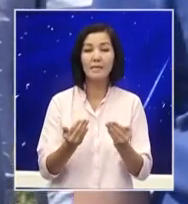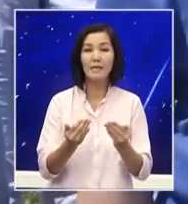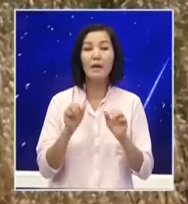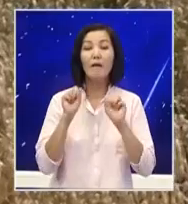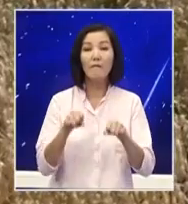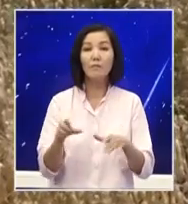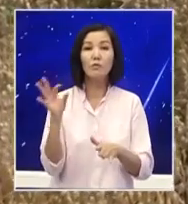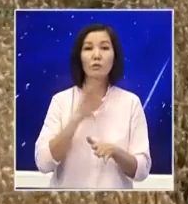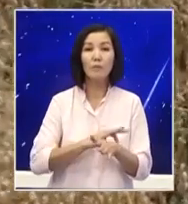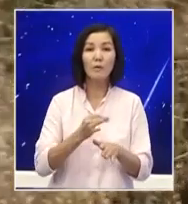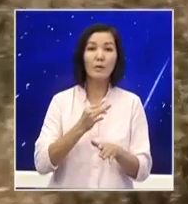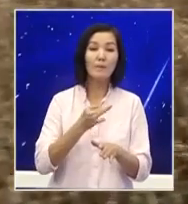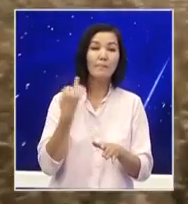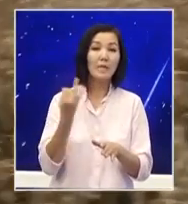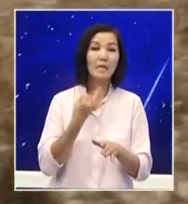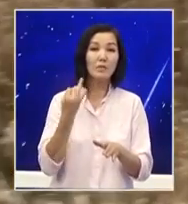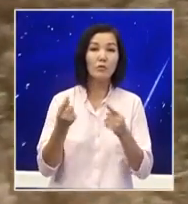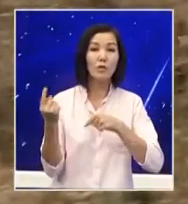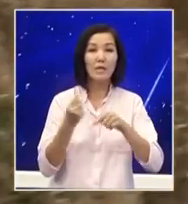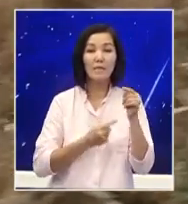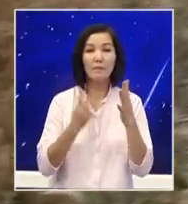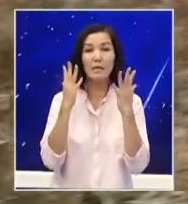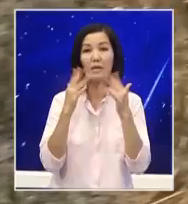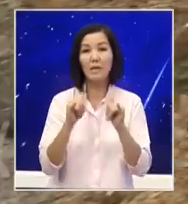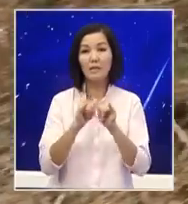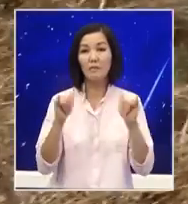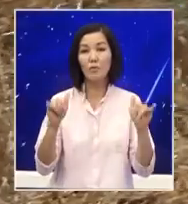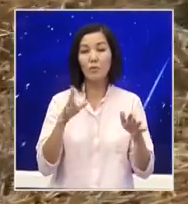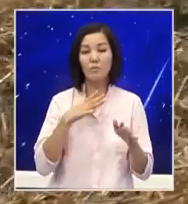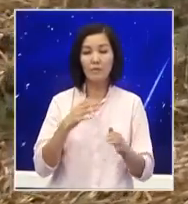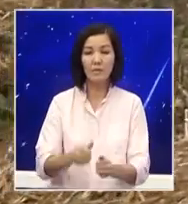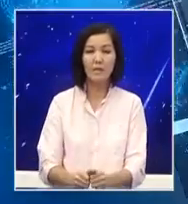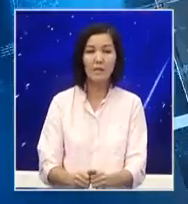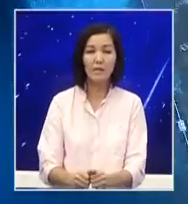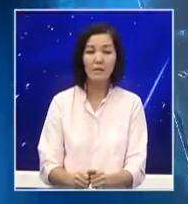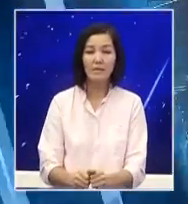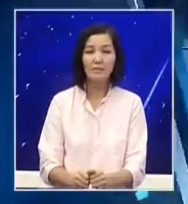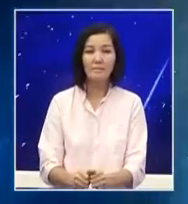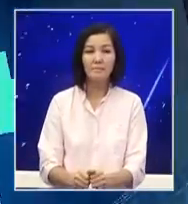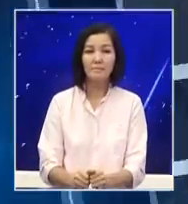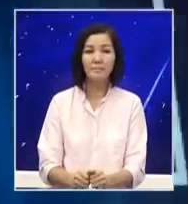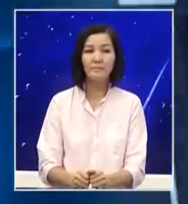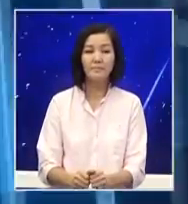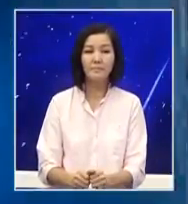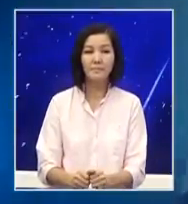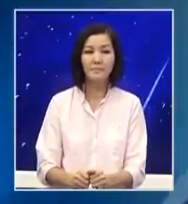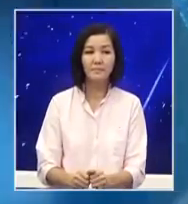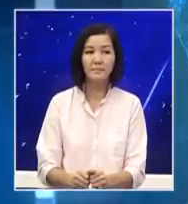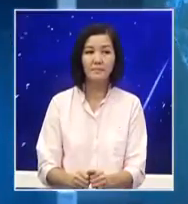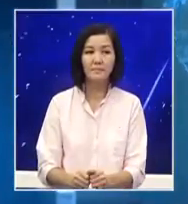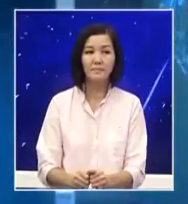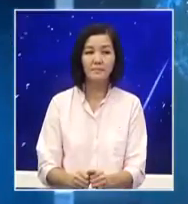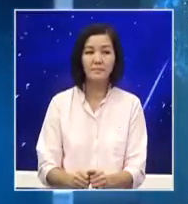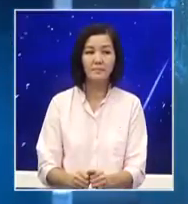мүмкіндікті пайдалануға қызығушы кәсіпкерлер күн санап көбейіп жатыр дейді. Мадина Берқызы, Нұржан Мұқанов, Жетісу телеарнасы.